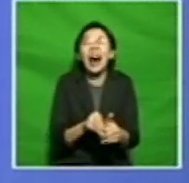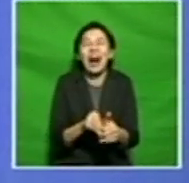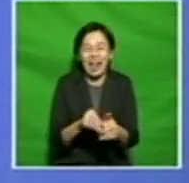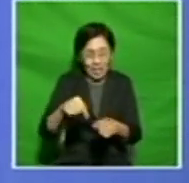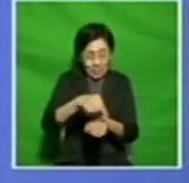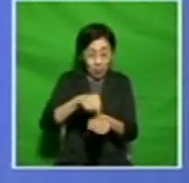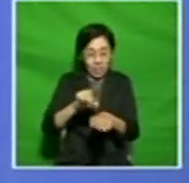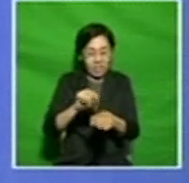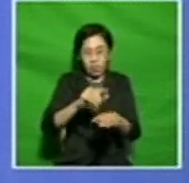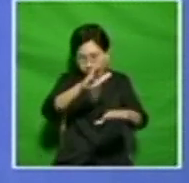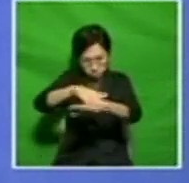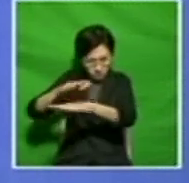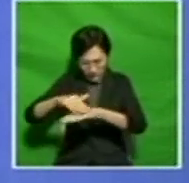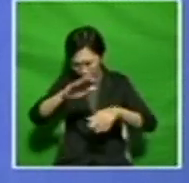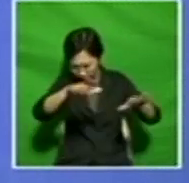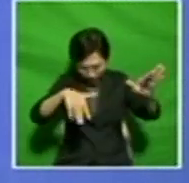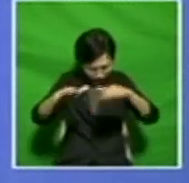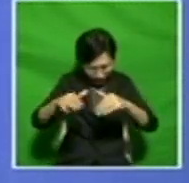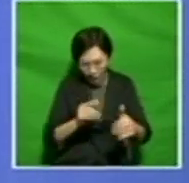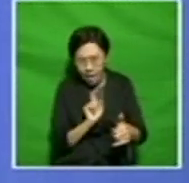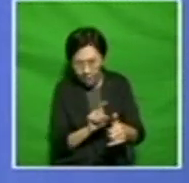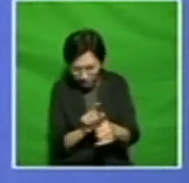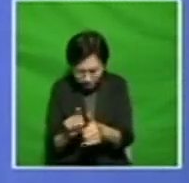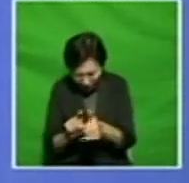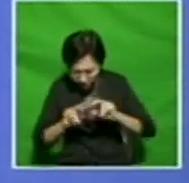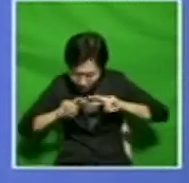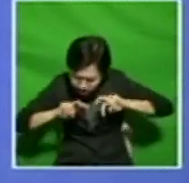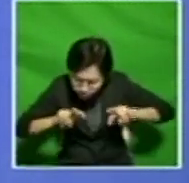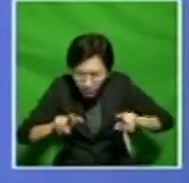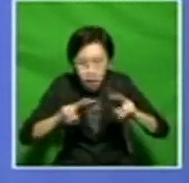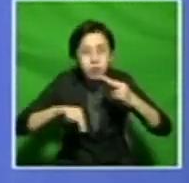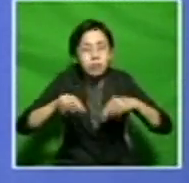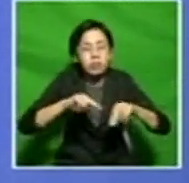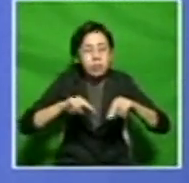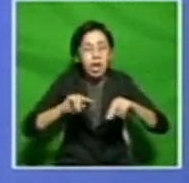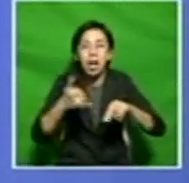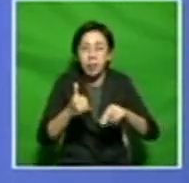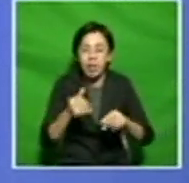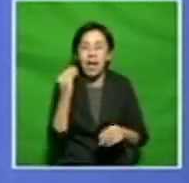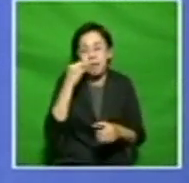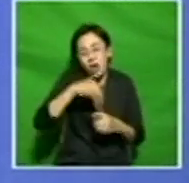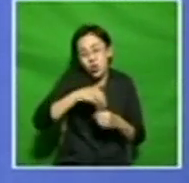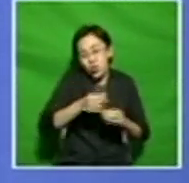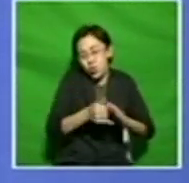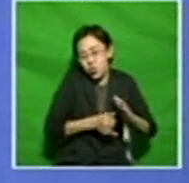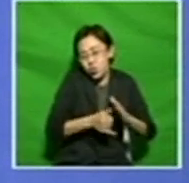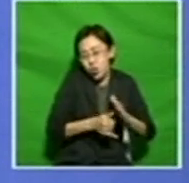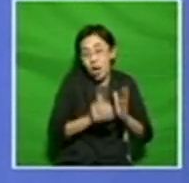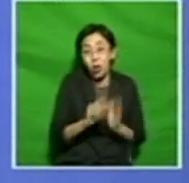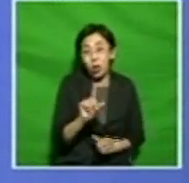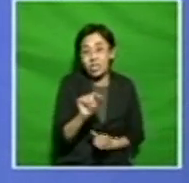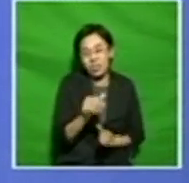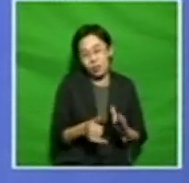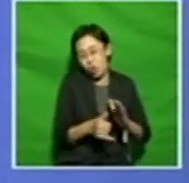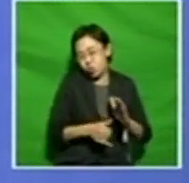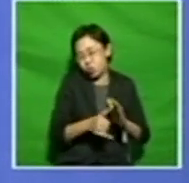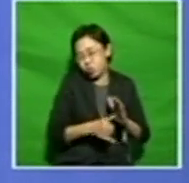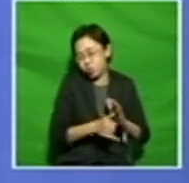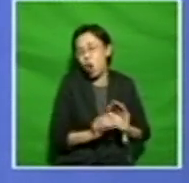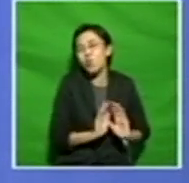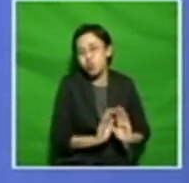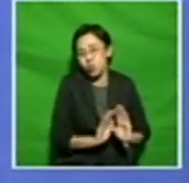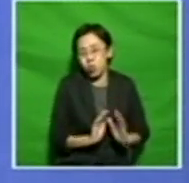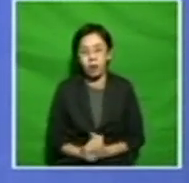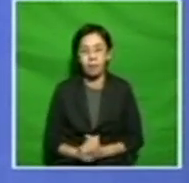20คนมาพบได้ทันทีติดตามตัวและอาจจะต้องกักกันคนทั้ง20คนนั้น